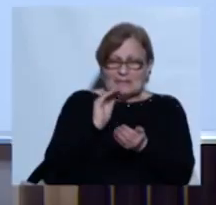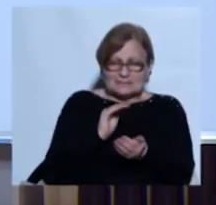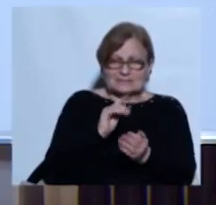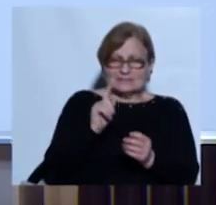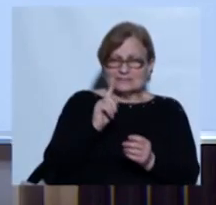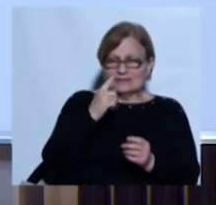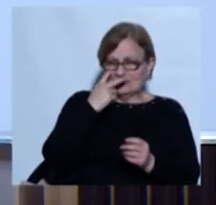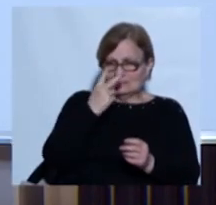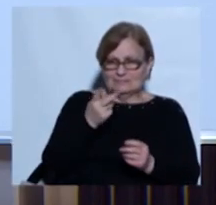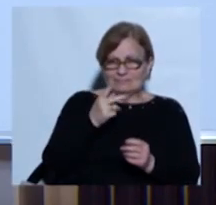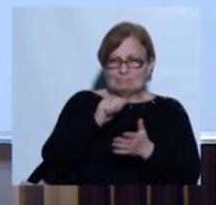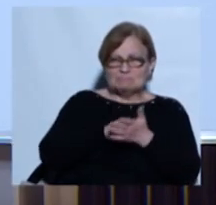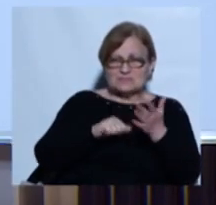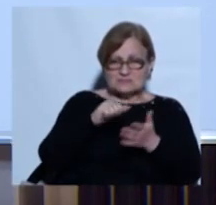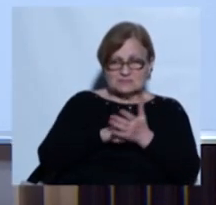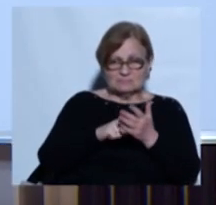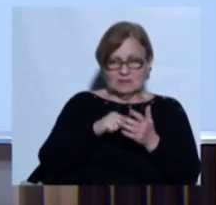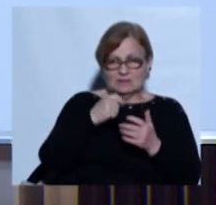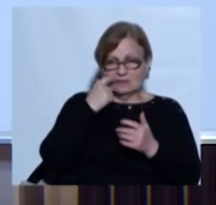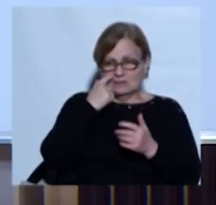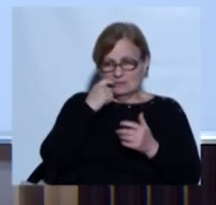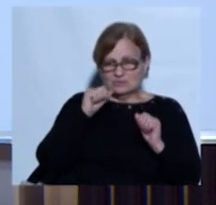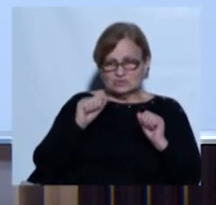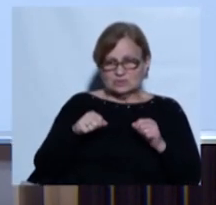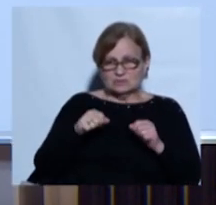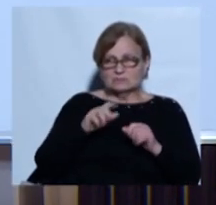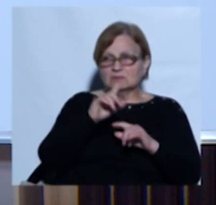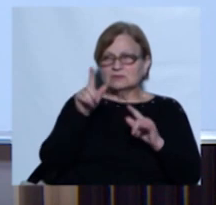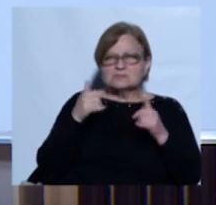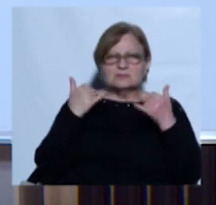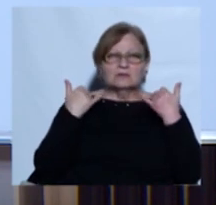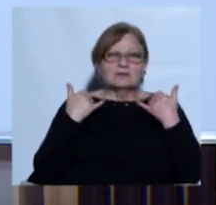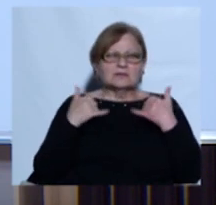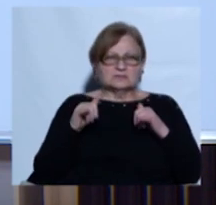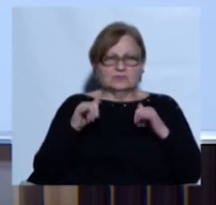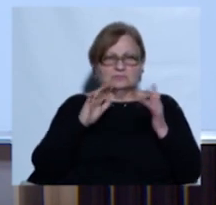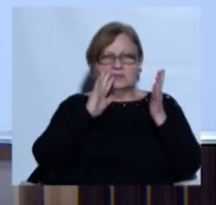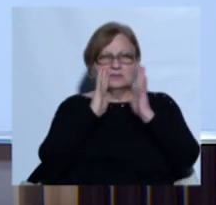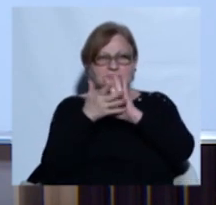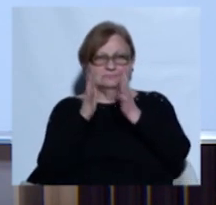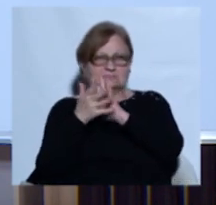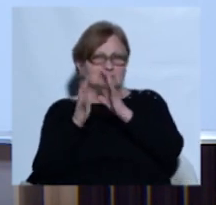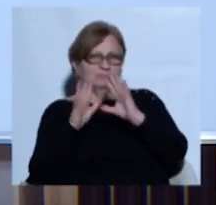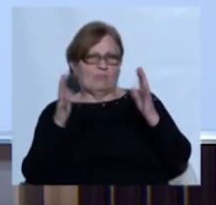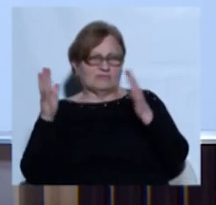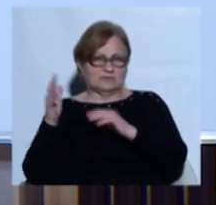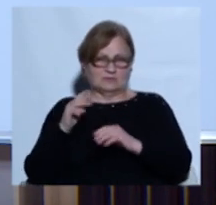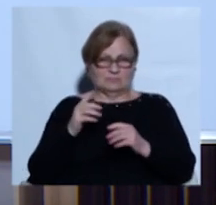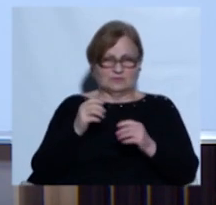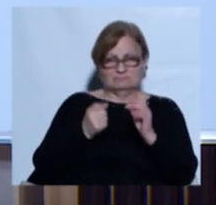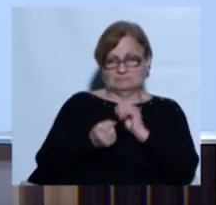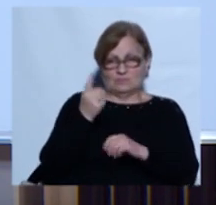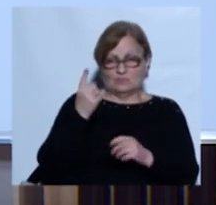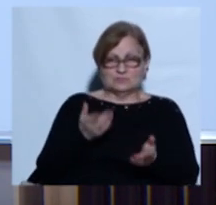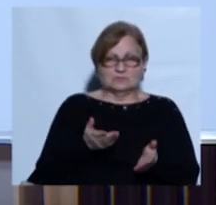ოღონდ პატარა მიზეზმა შეიძლება რაღაც საოცარი მოვლენები გამოიწვიოს. და აი ამიტომ